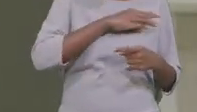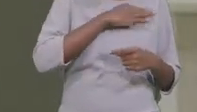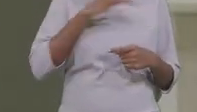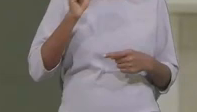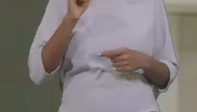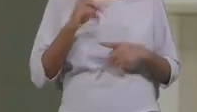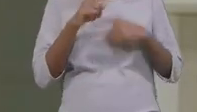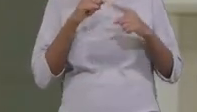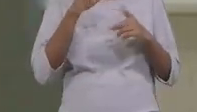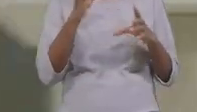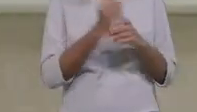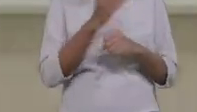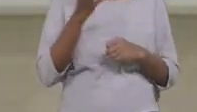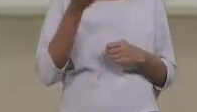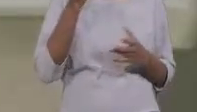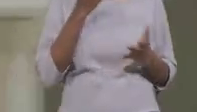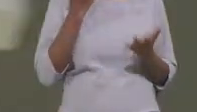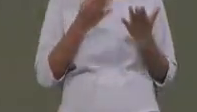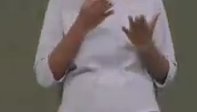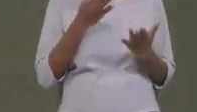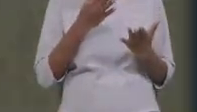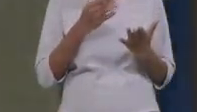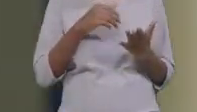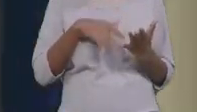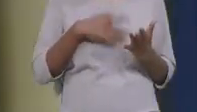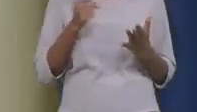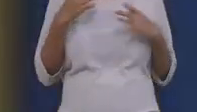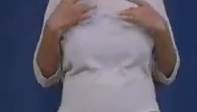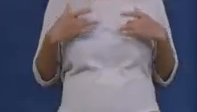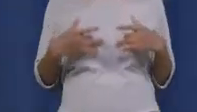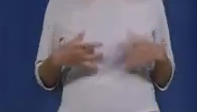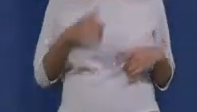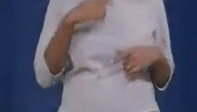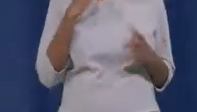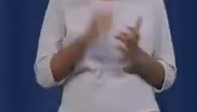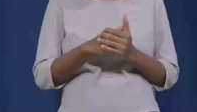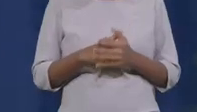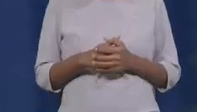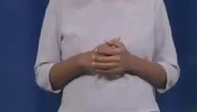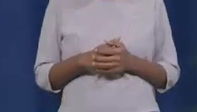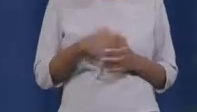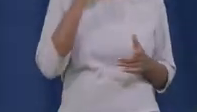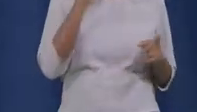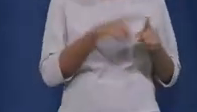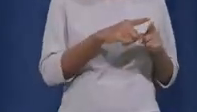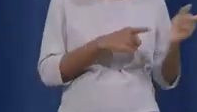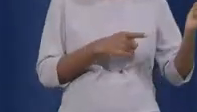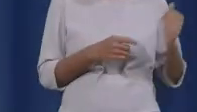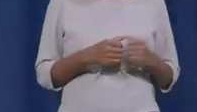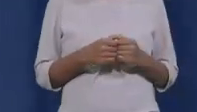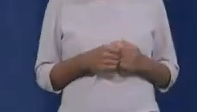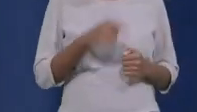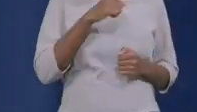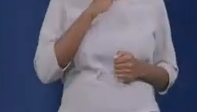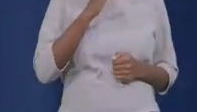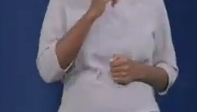Et ainsi, donc, quand tu arrives là-bas, tu peux ainsi décourager. Tu dis, frère, viens,